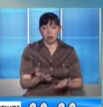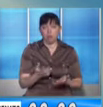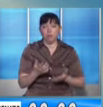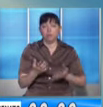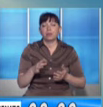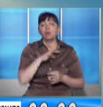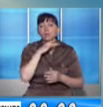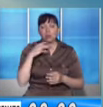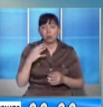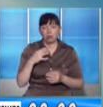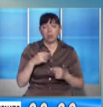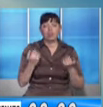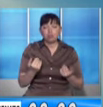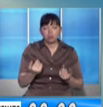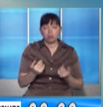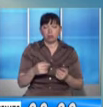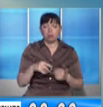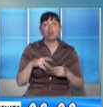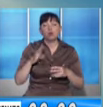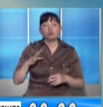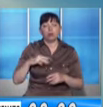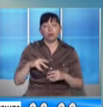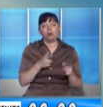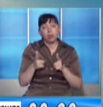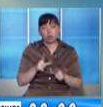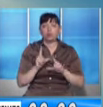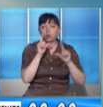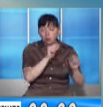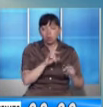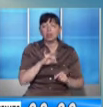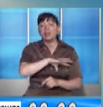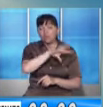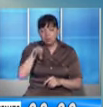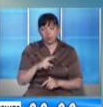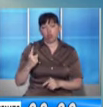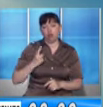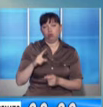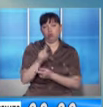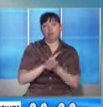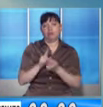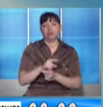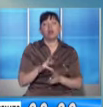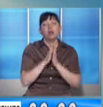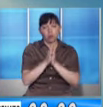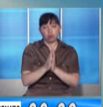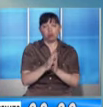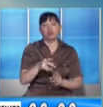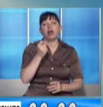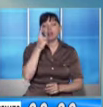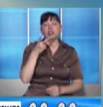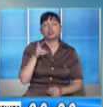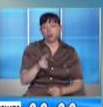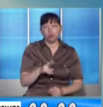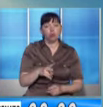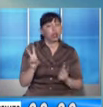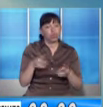Moldova. Mulți sunt astăzi pe bagajă. Toată lumea așteaptă schimbare. Vă rog mult, pe data de 11 iulie, să